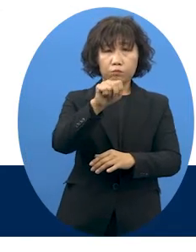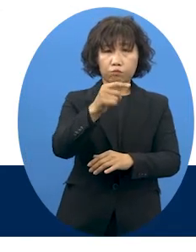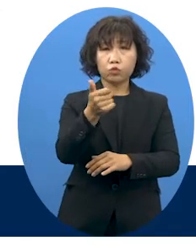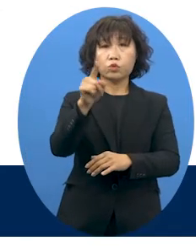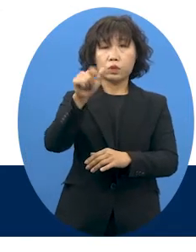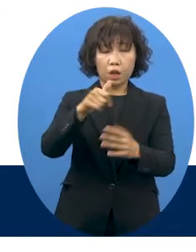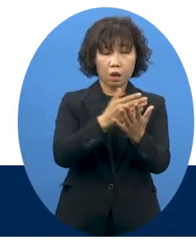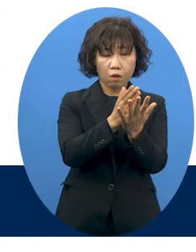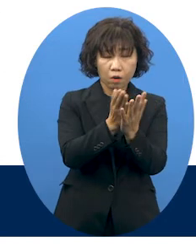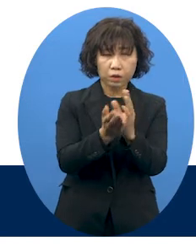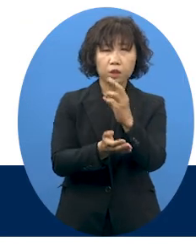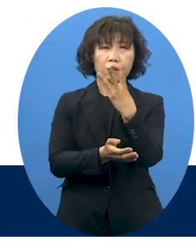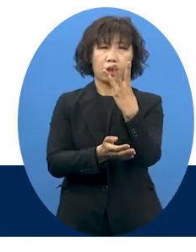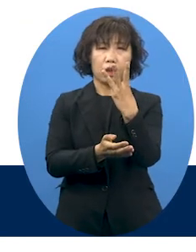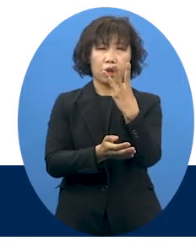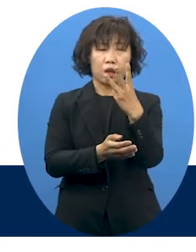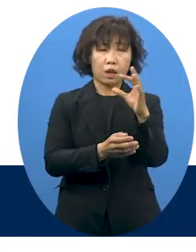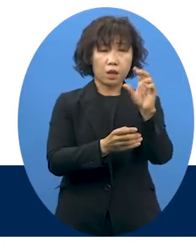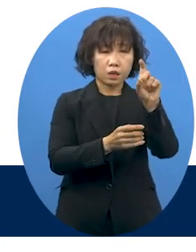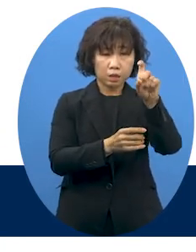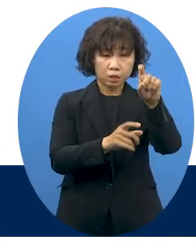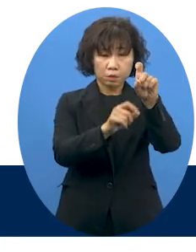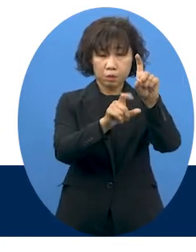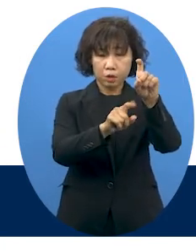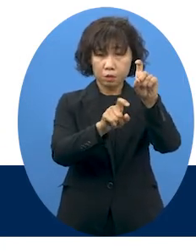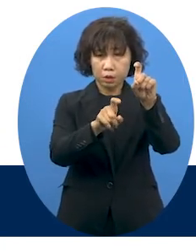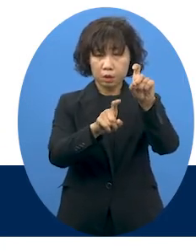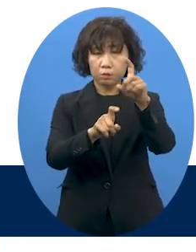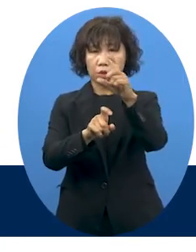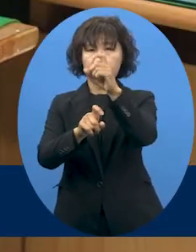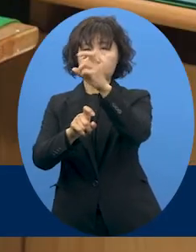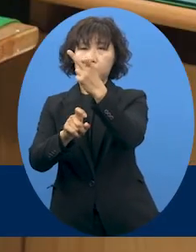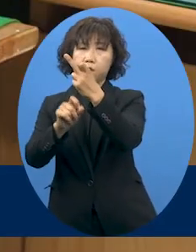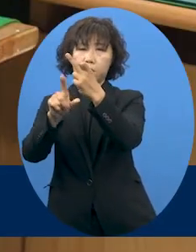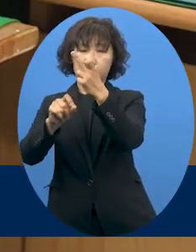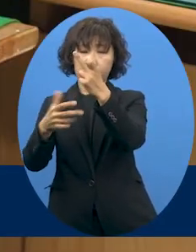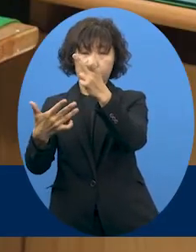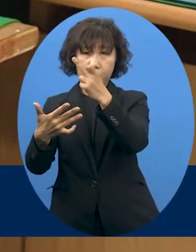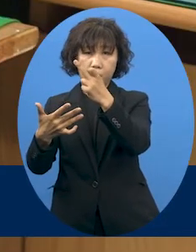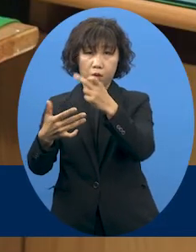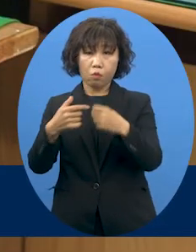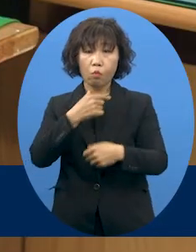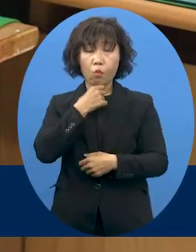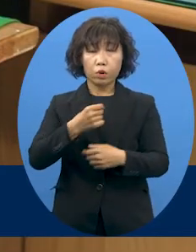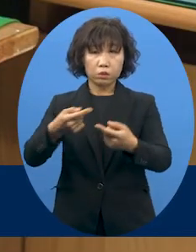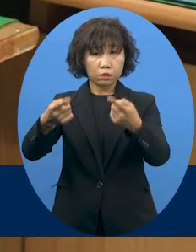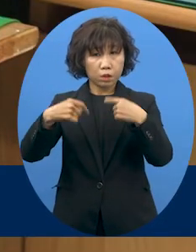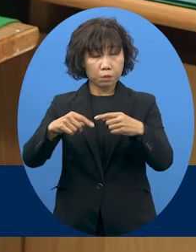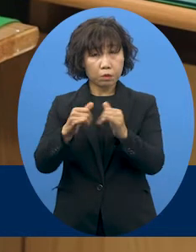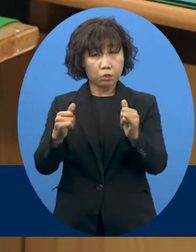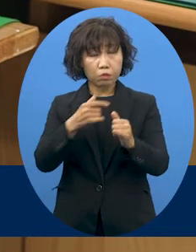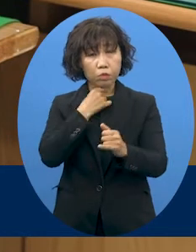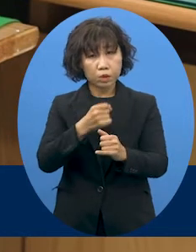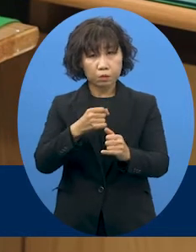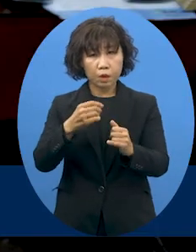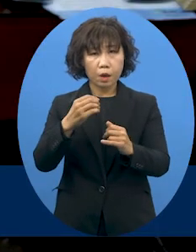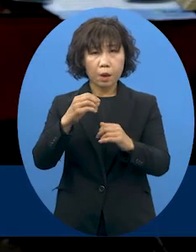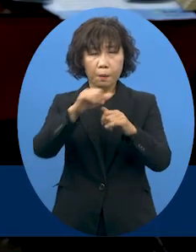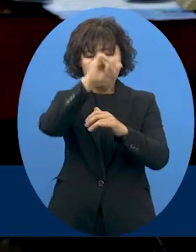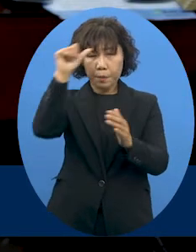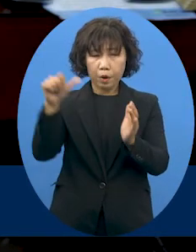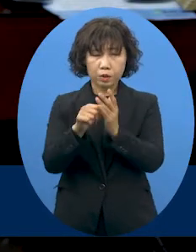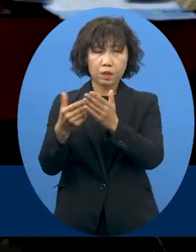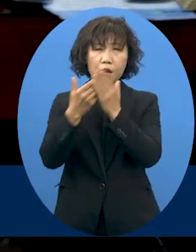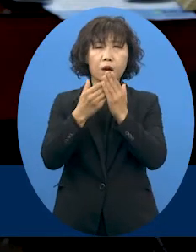3개 강조로 오는 11월 11일부터 12월 8일 까지 진행됩니다 수강을 희망하는 국민은 동대문구